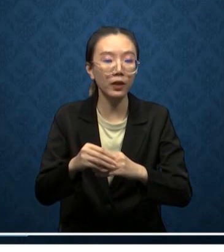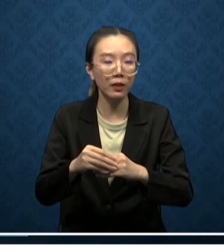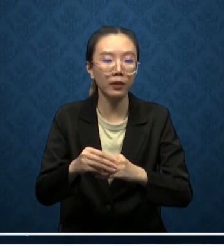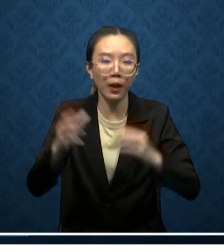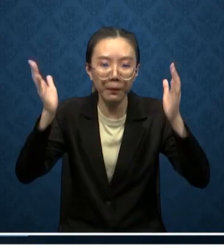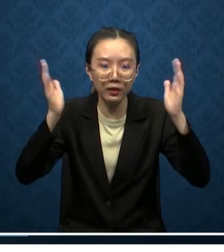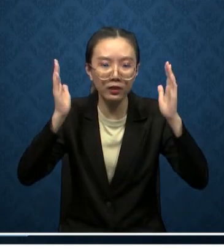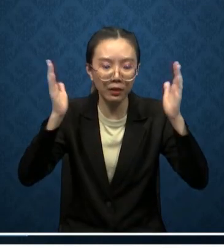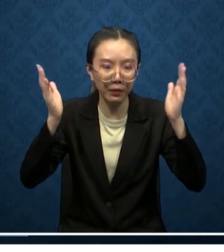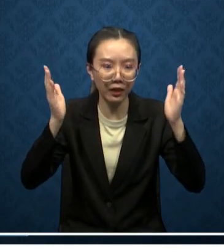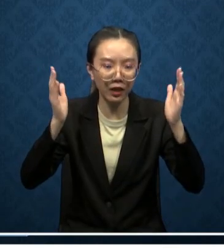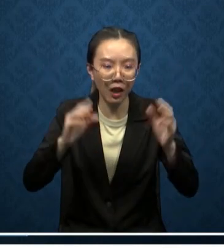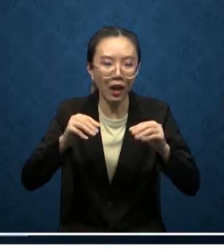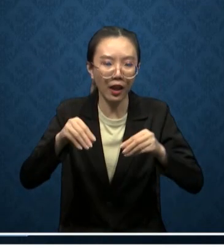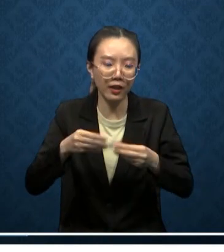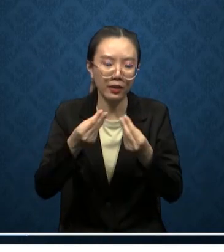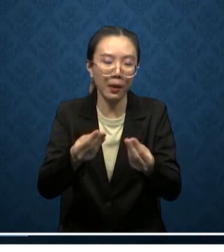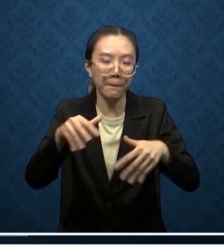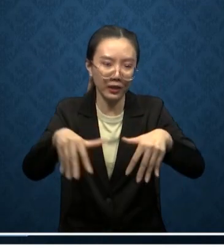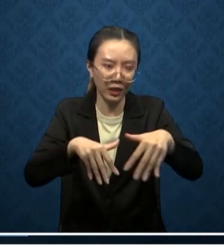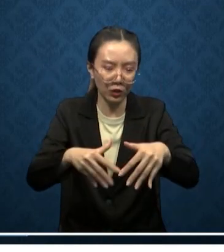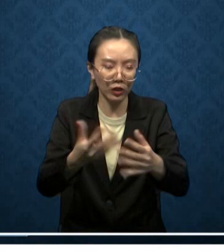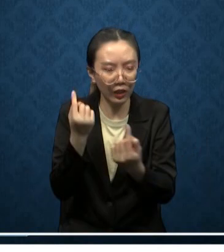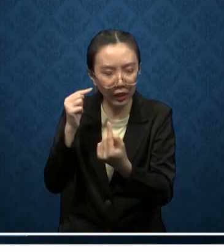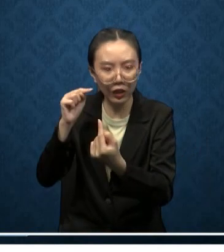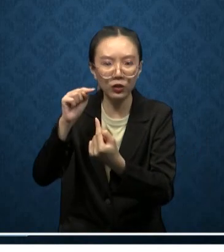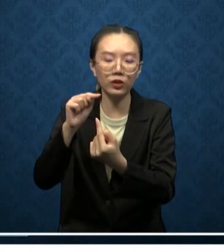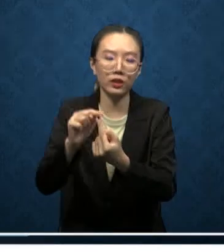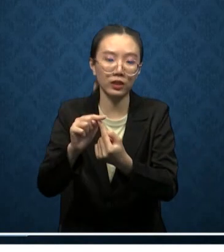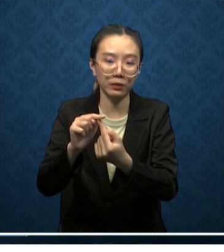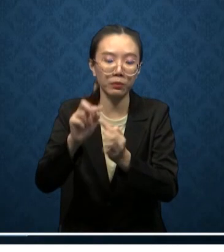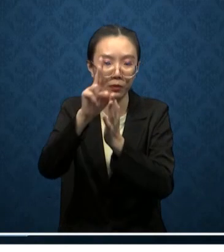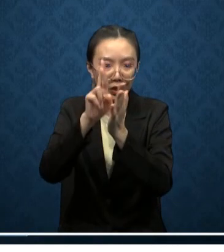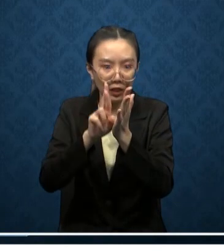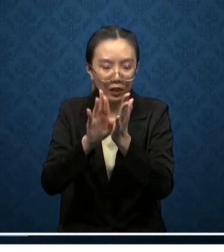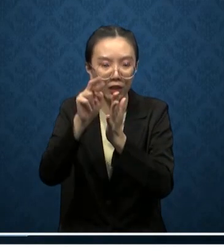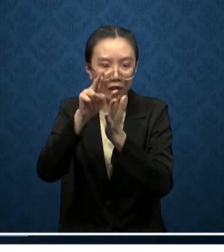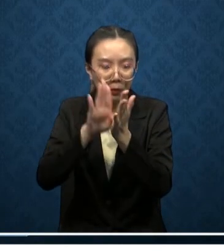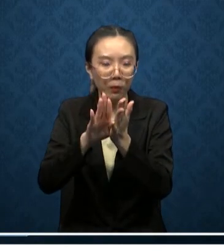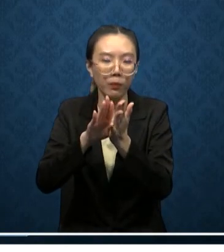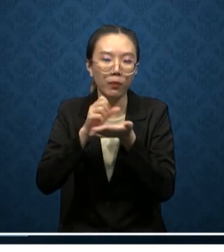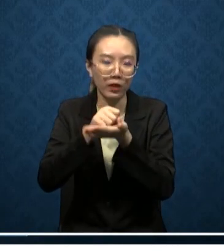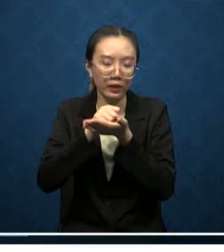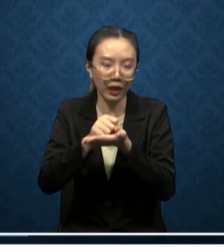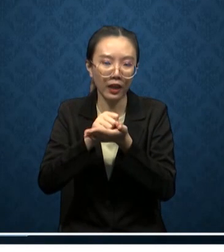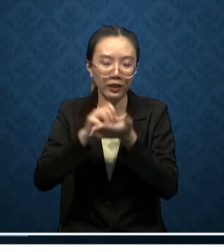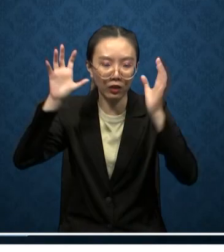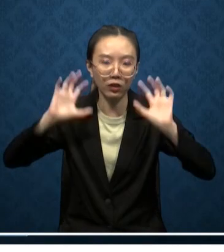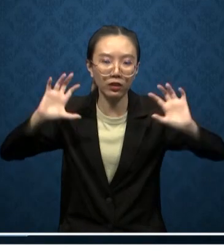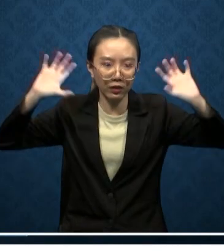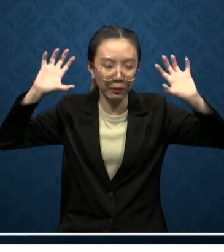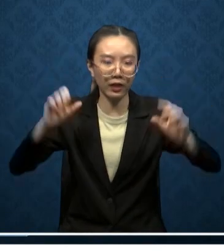ประชาชนทราบถึงงานอบริการภาครัฐโดยเฉพาะเรื่องแอปพลิเคชั่นทางรัฐซึ่งทาง